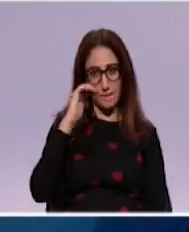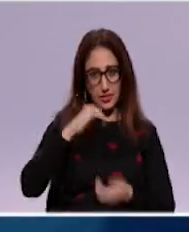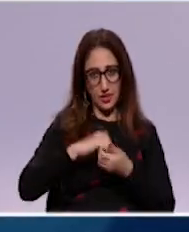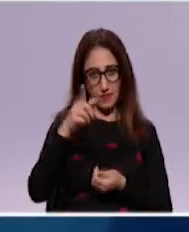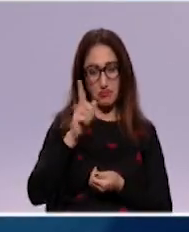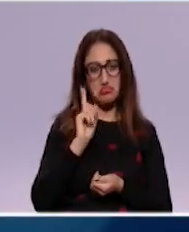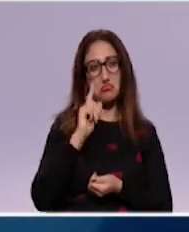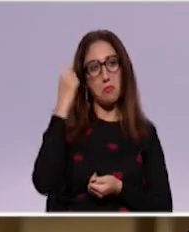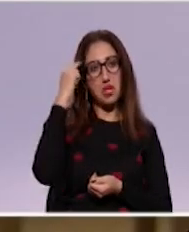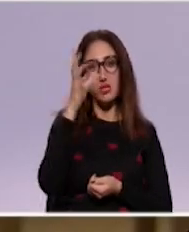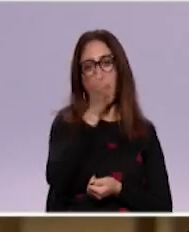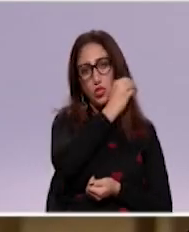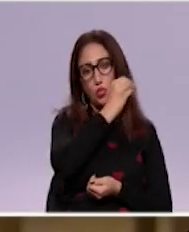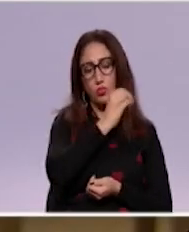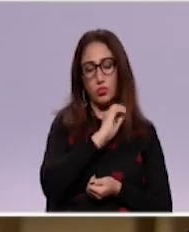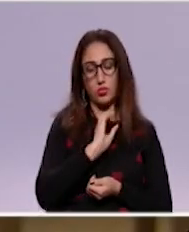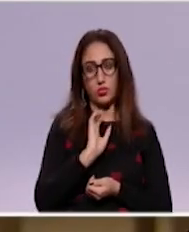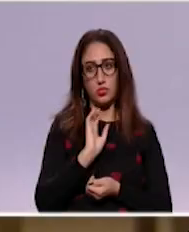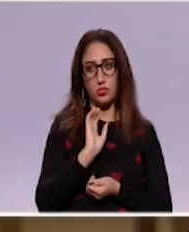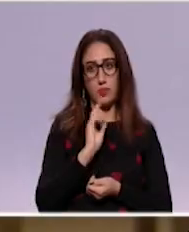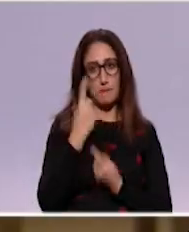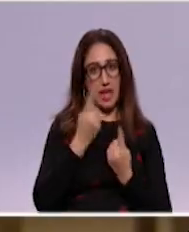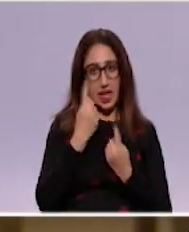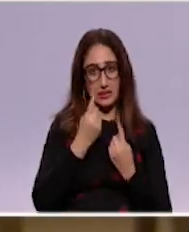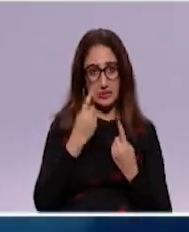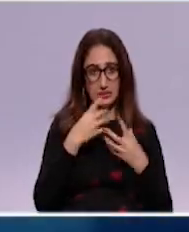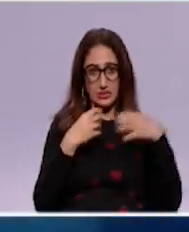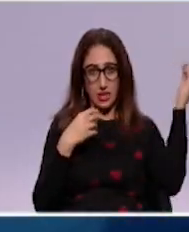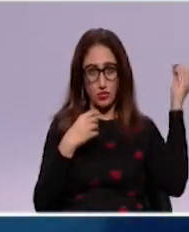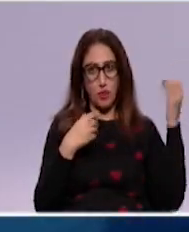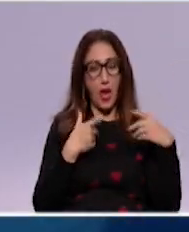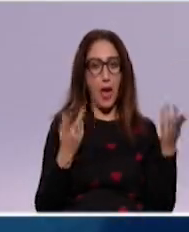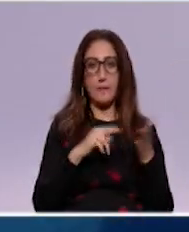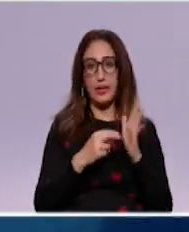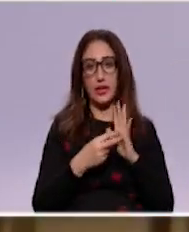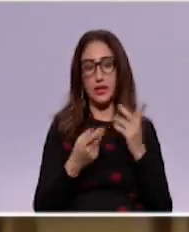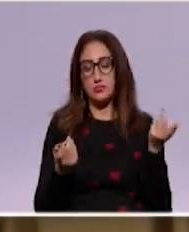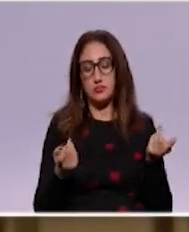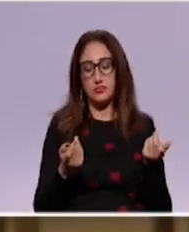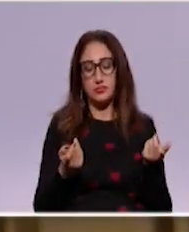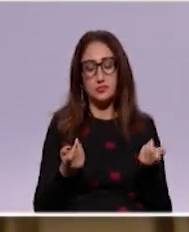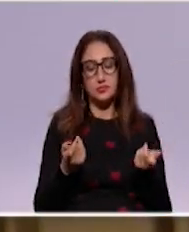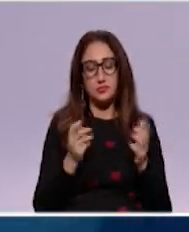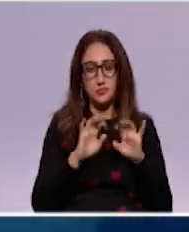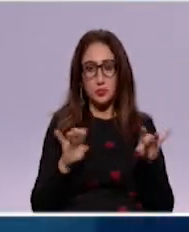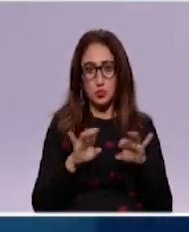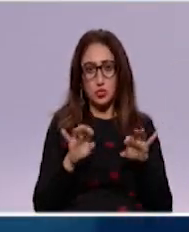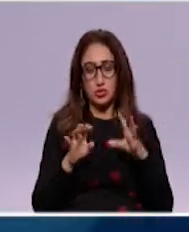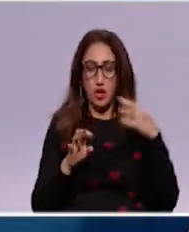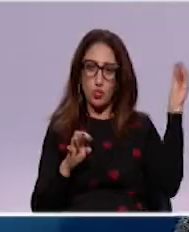لا يعني انت مزيكتك مستباحة كده هعمل ايه؟ طب ده بيحصل كتير معك؟